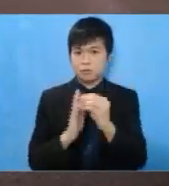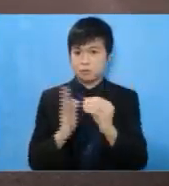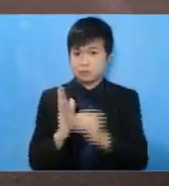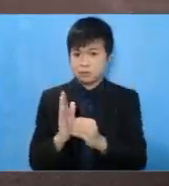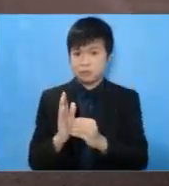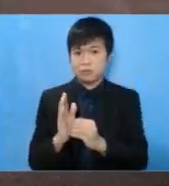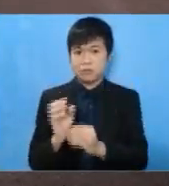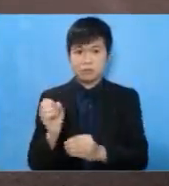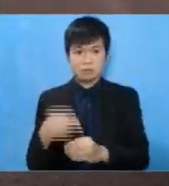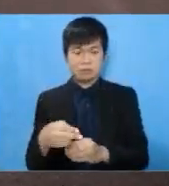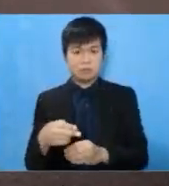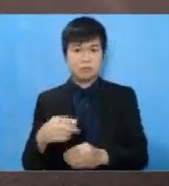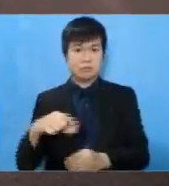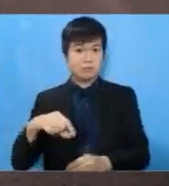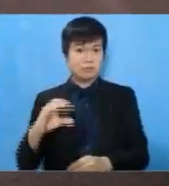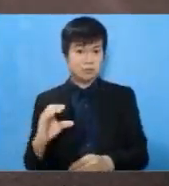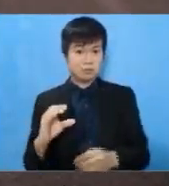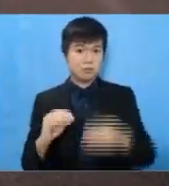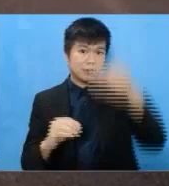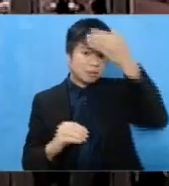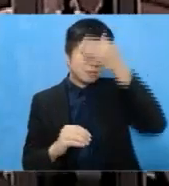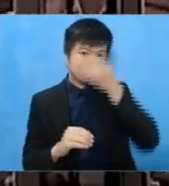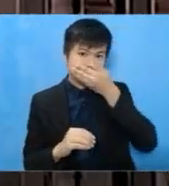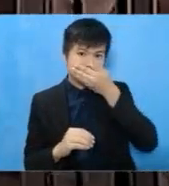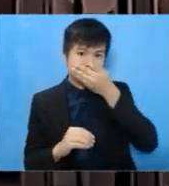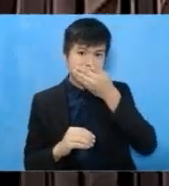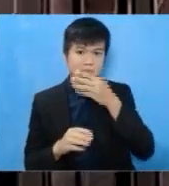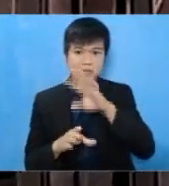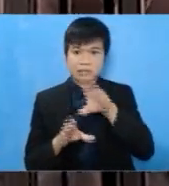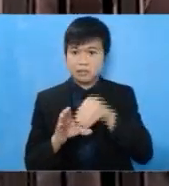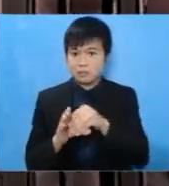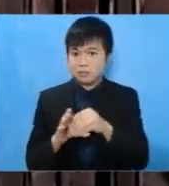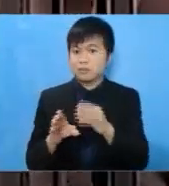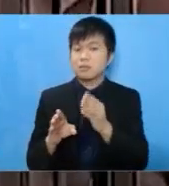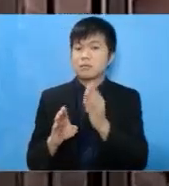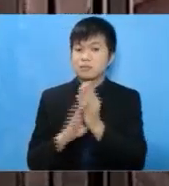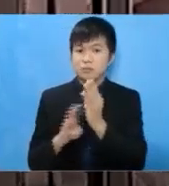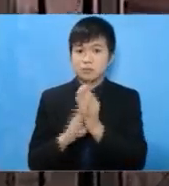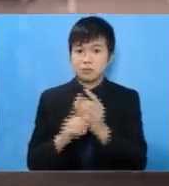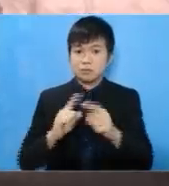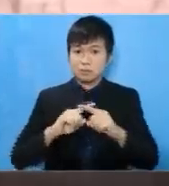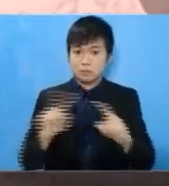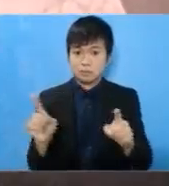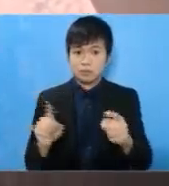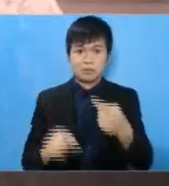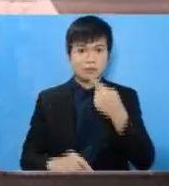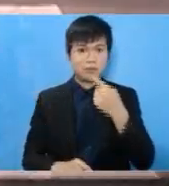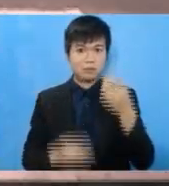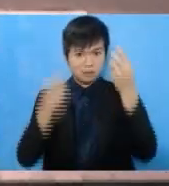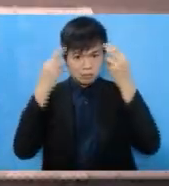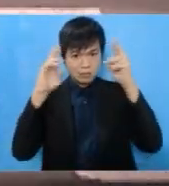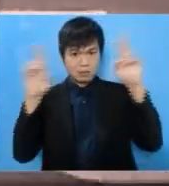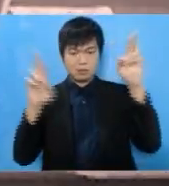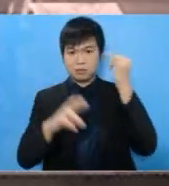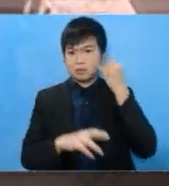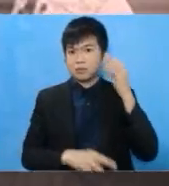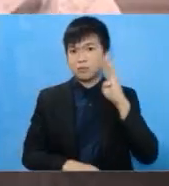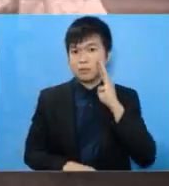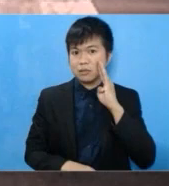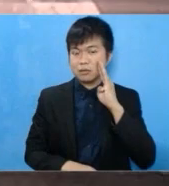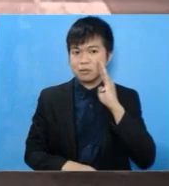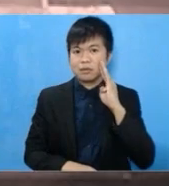sa enclosed spaces kasama dyan ang bus. Pero sinabi ng alkalde, may mali sa parte ng mga